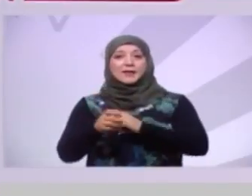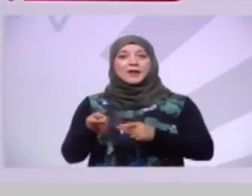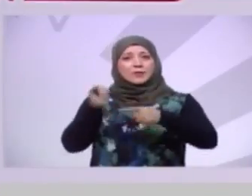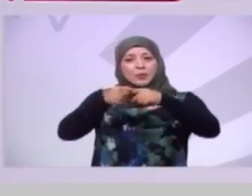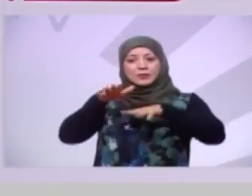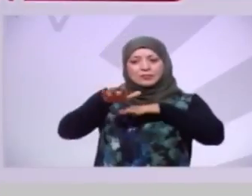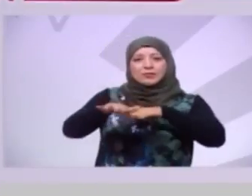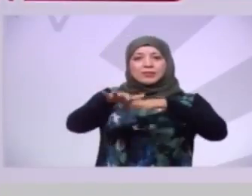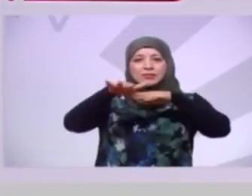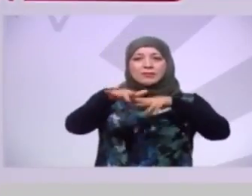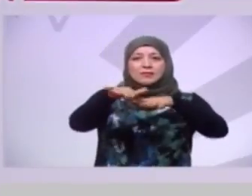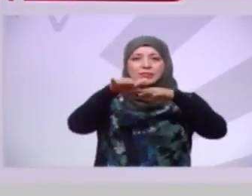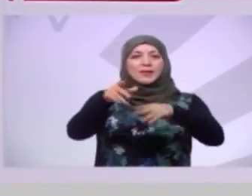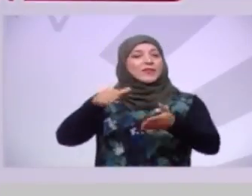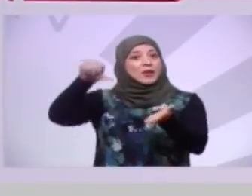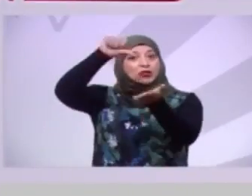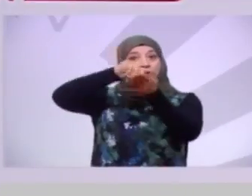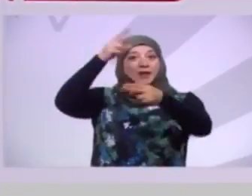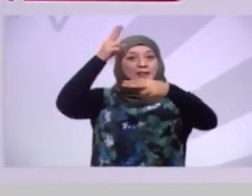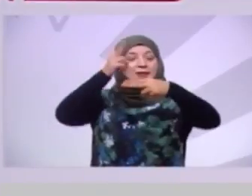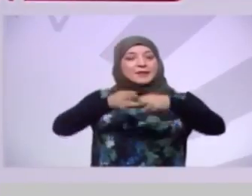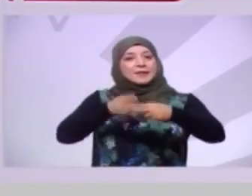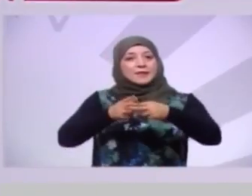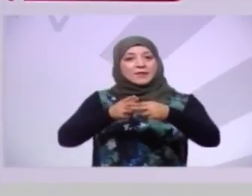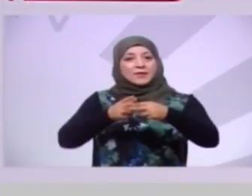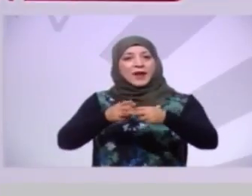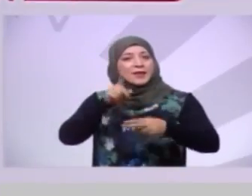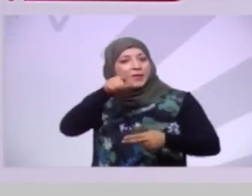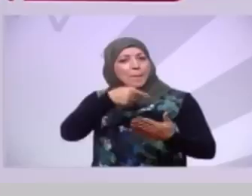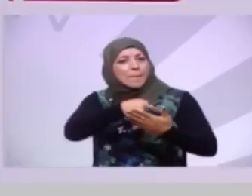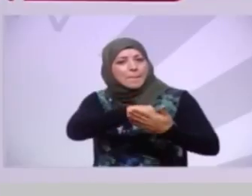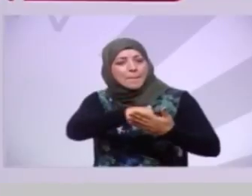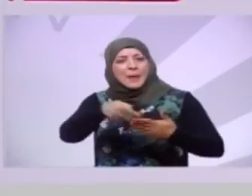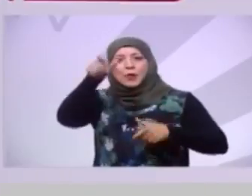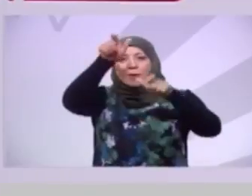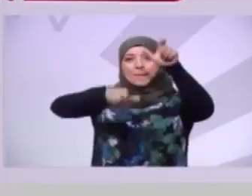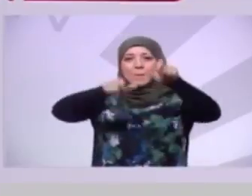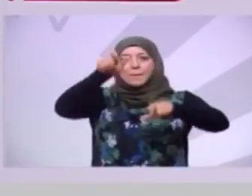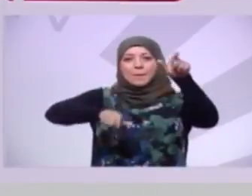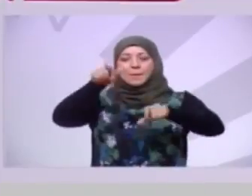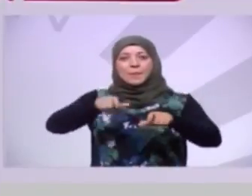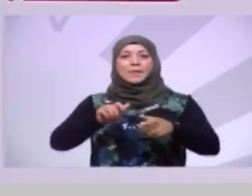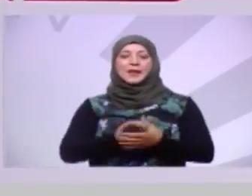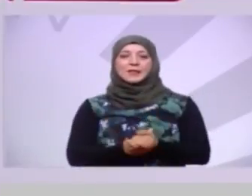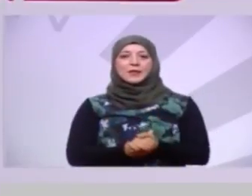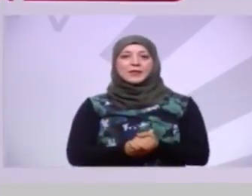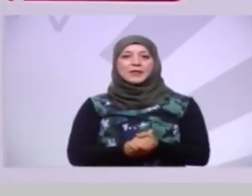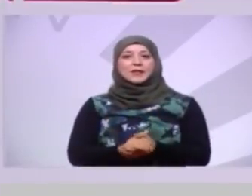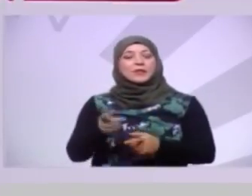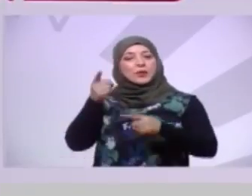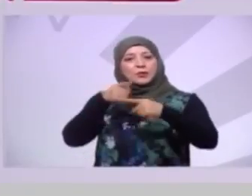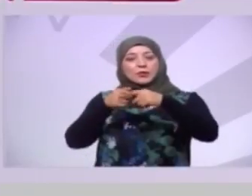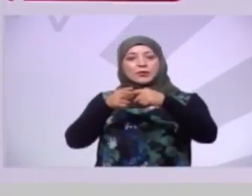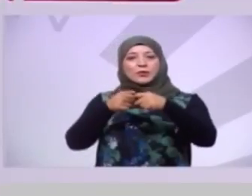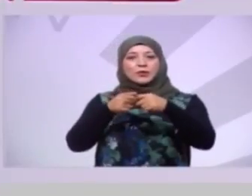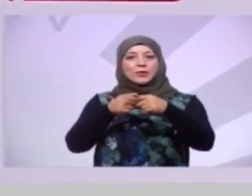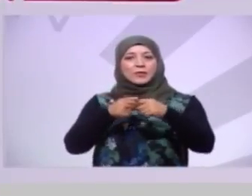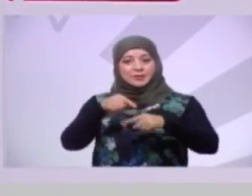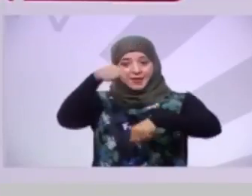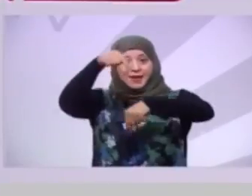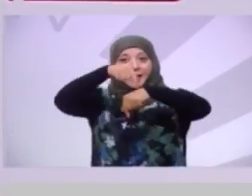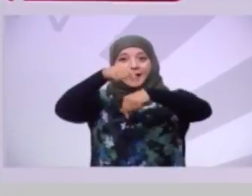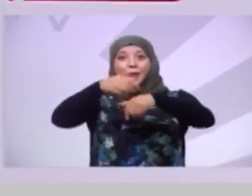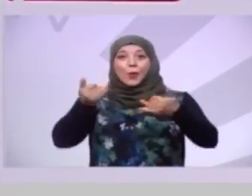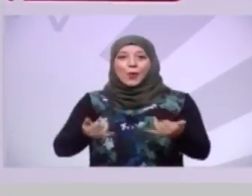الحاصل في مدينه بلد المليون نسمه ال ال اه مليون نسمه واللي واللي ان الاوان